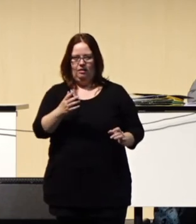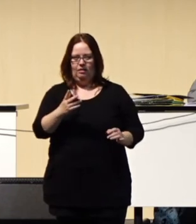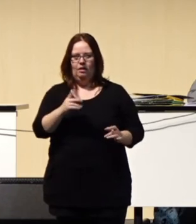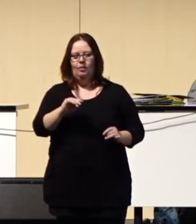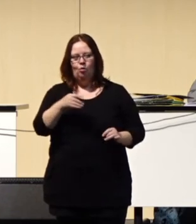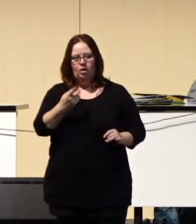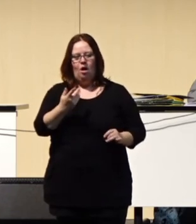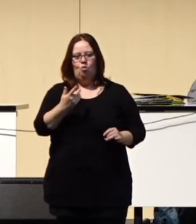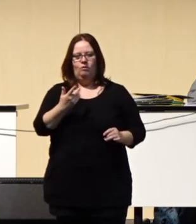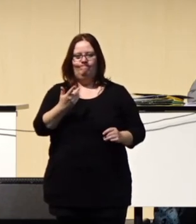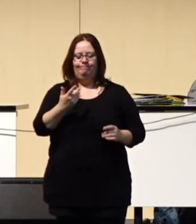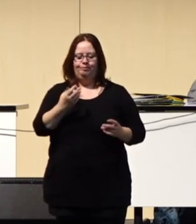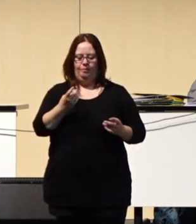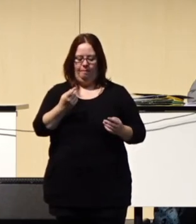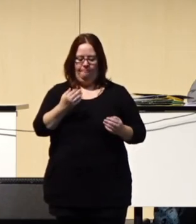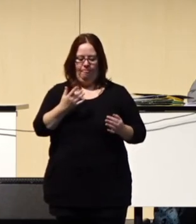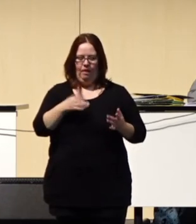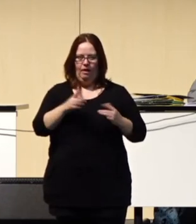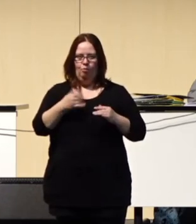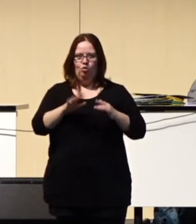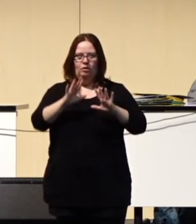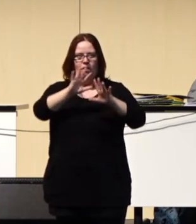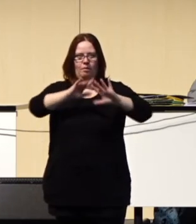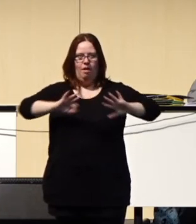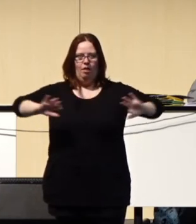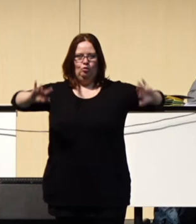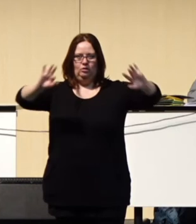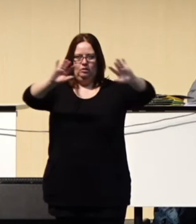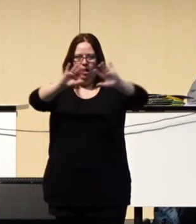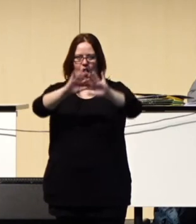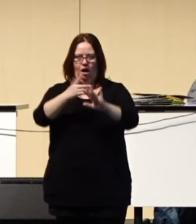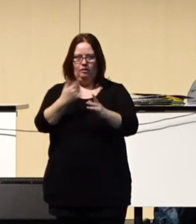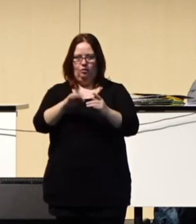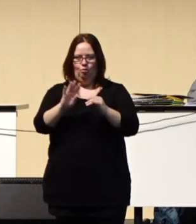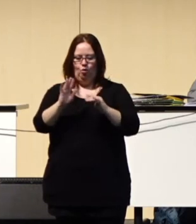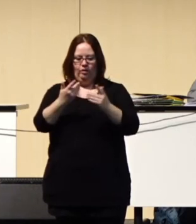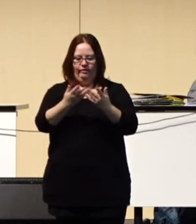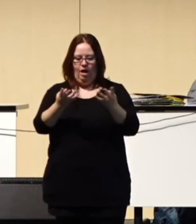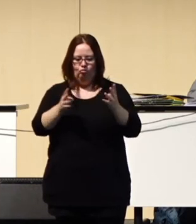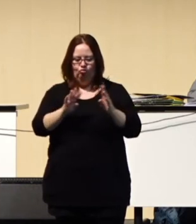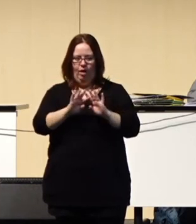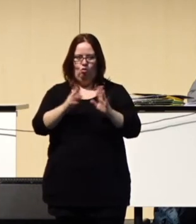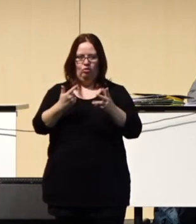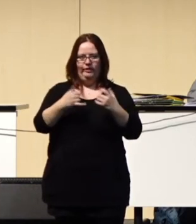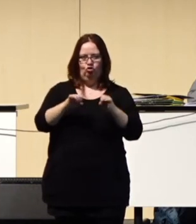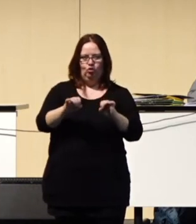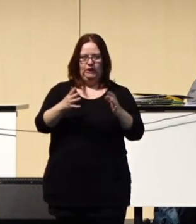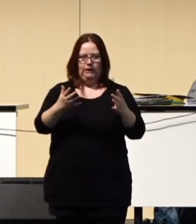dass eben in dieser Balustrade für das im Prinzip die Absperrung oder den Schutz